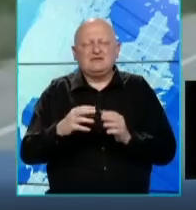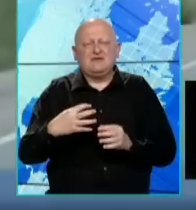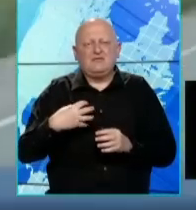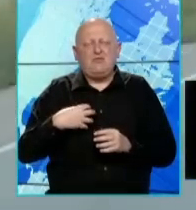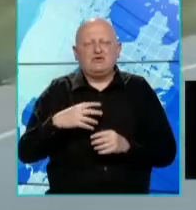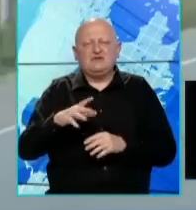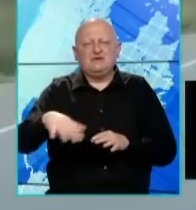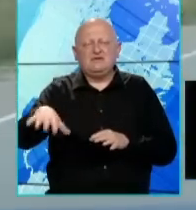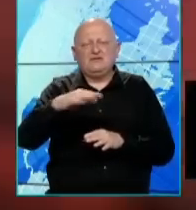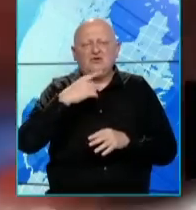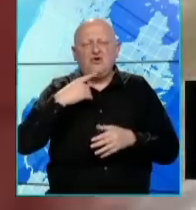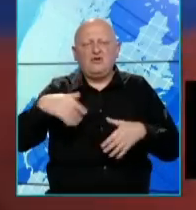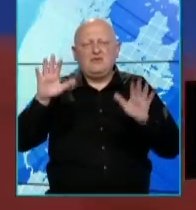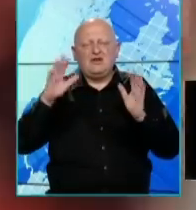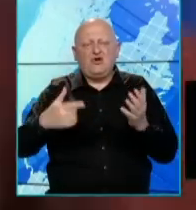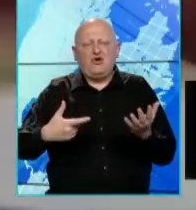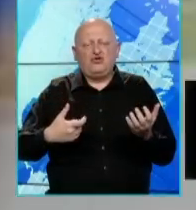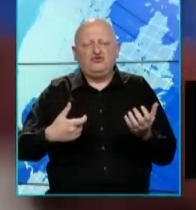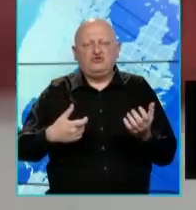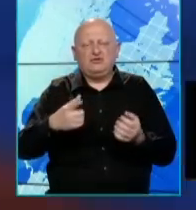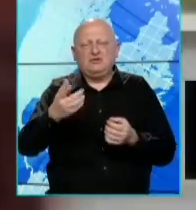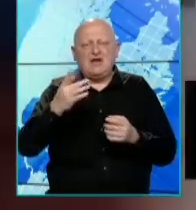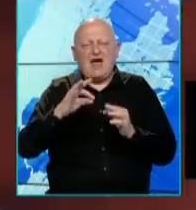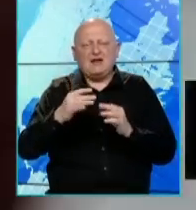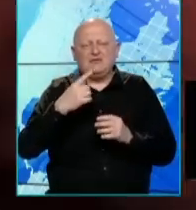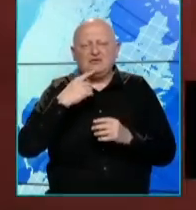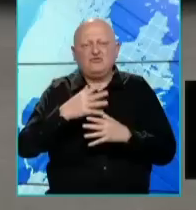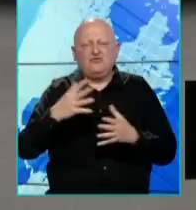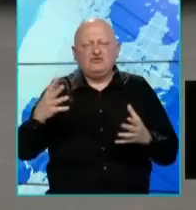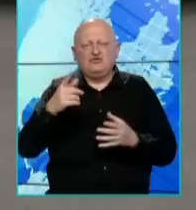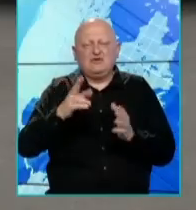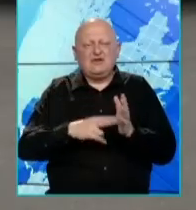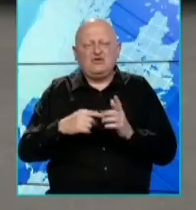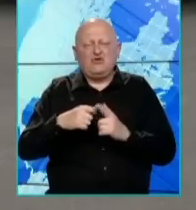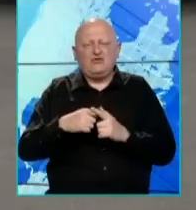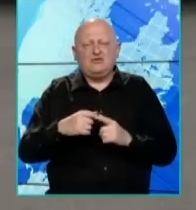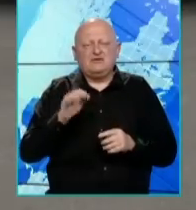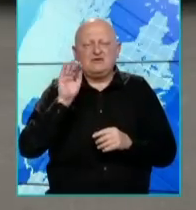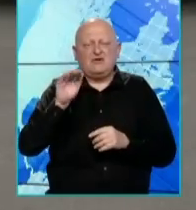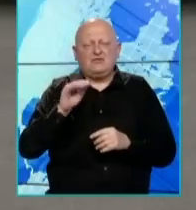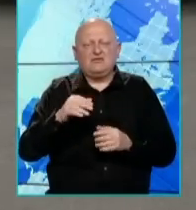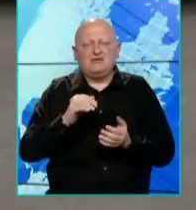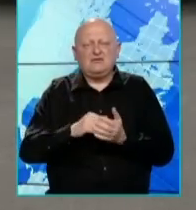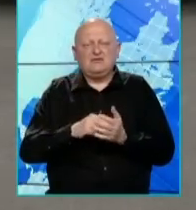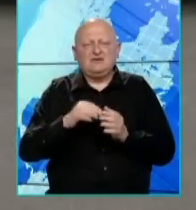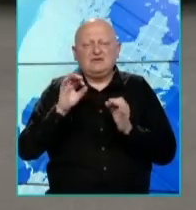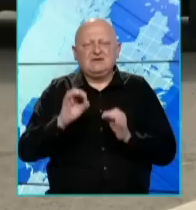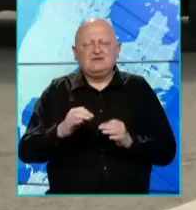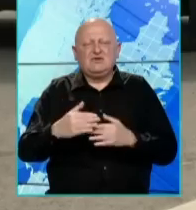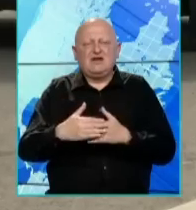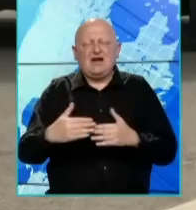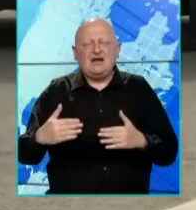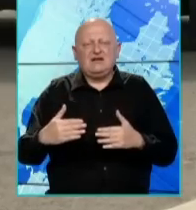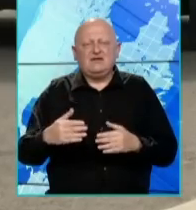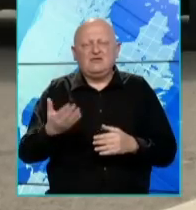iz sporne regije koji predaju oružje. Ranije su Armeni koji čine većinu u Nagorno-Karabahu saopćili da su im potrebne sigurnosne